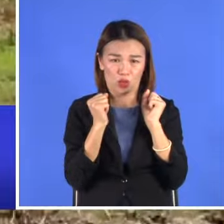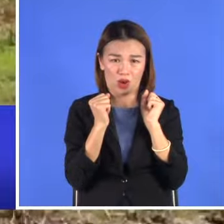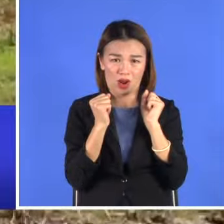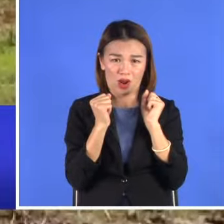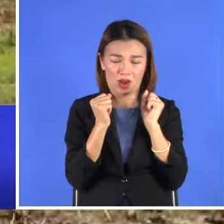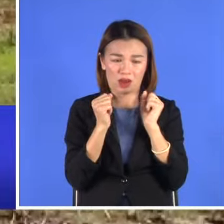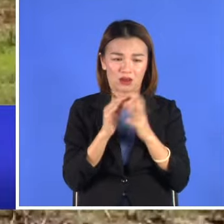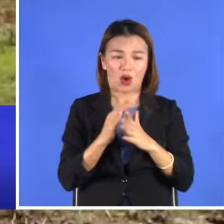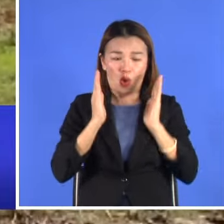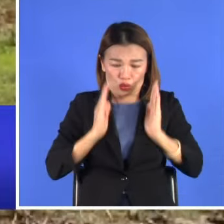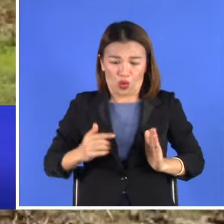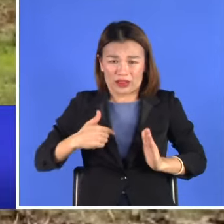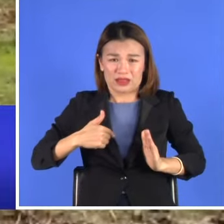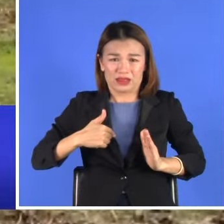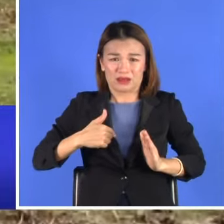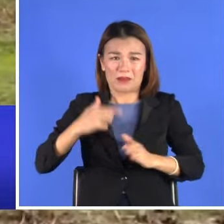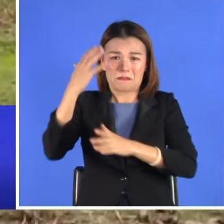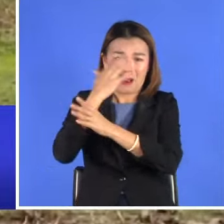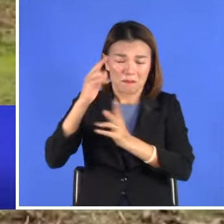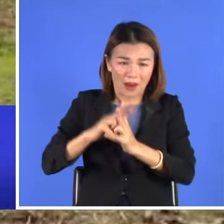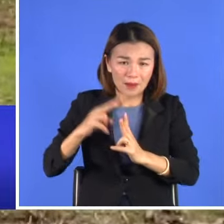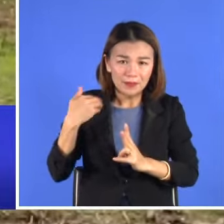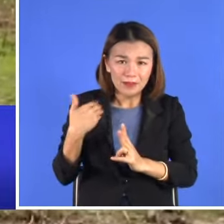คนด้วยหรือเปล่าฟังเธอหน่อย